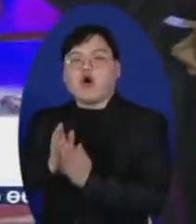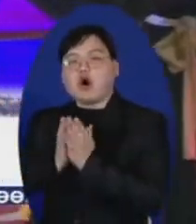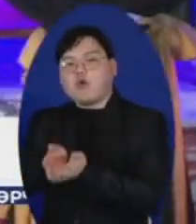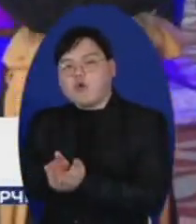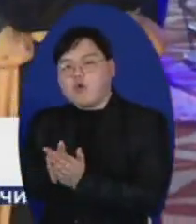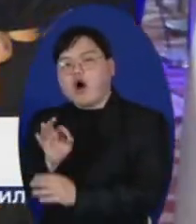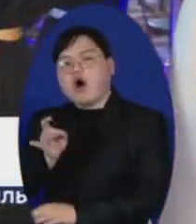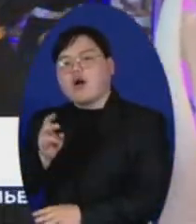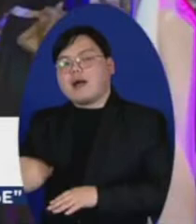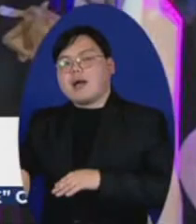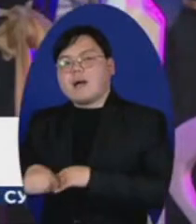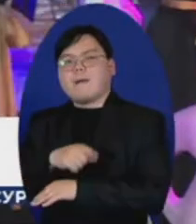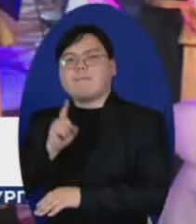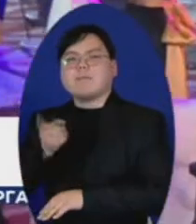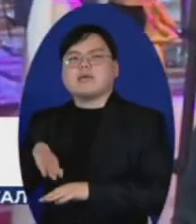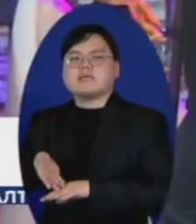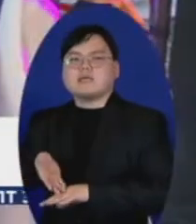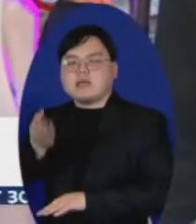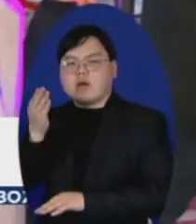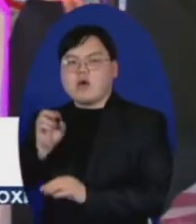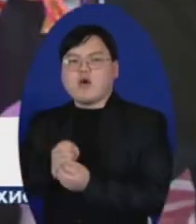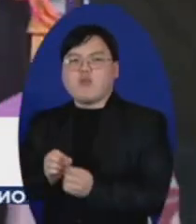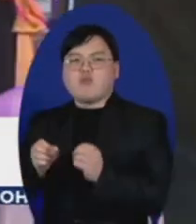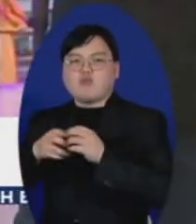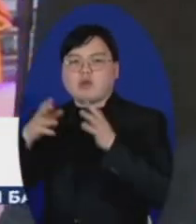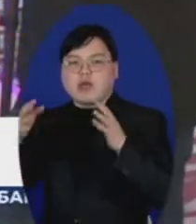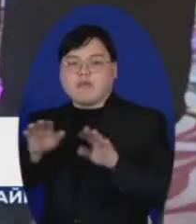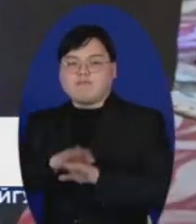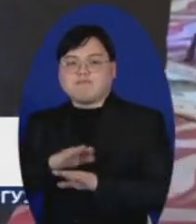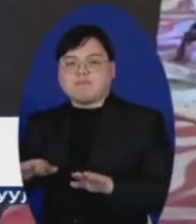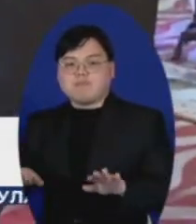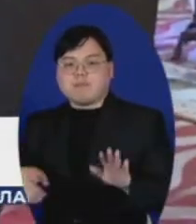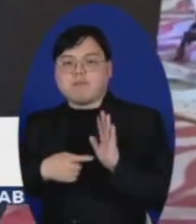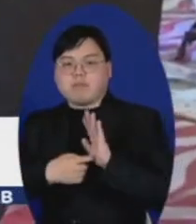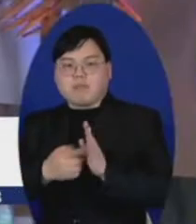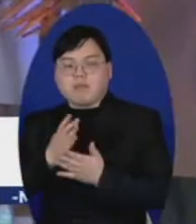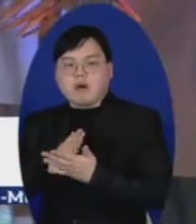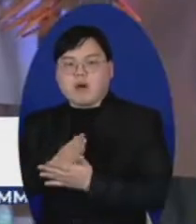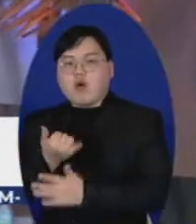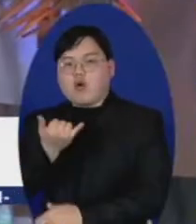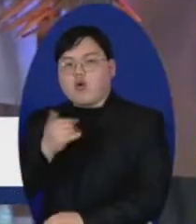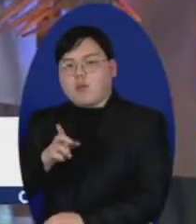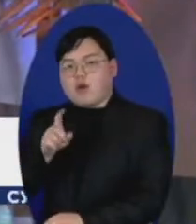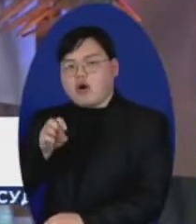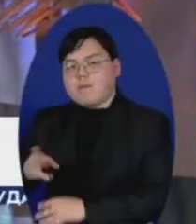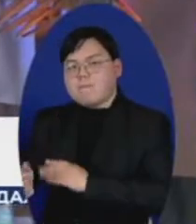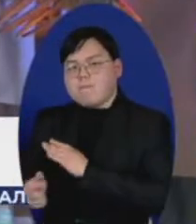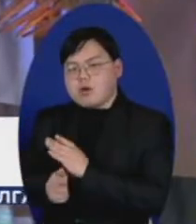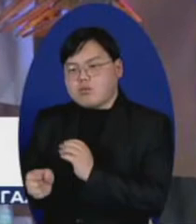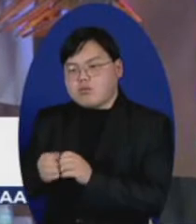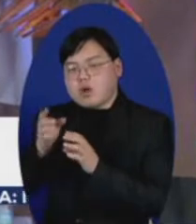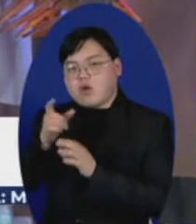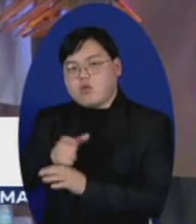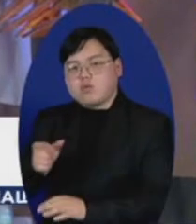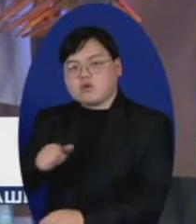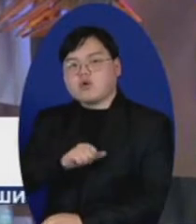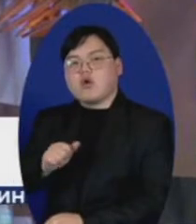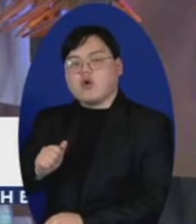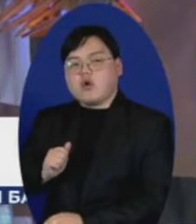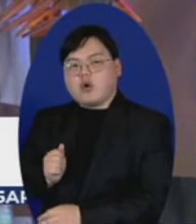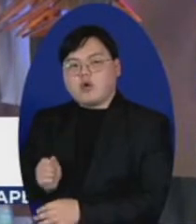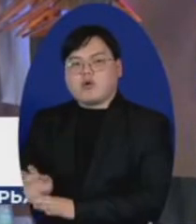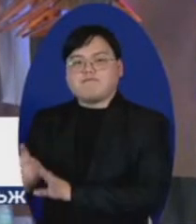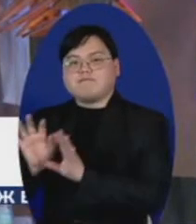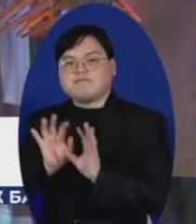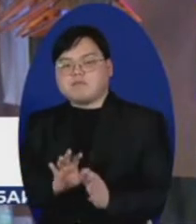гар урлаачдын 1000 гаруй бүтээл үдсгэлэнд дэлгэгдсэн байлаа. Мөн нийслэл хотын мэрэгжлийн уран бүтээлчдэж өөрсдийн бүтээгдэхүүнээр